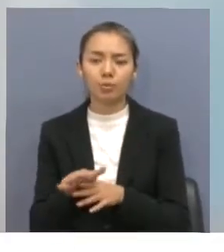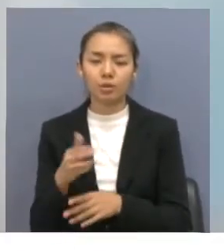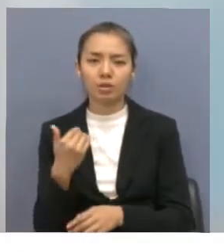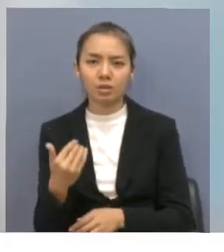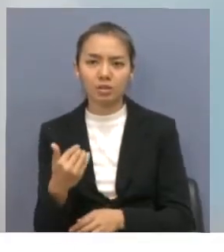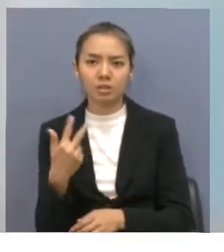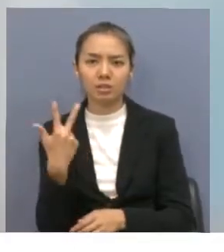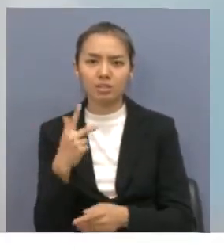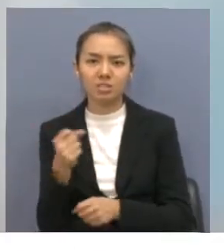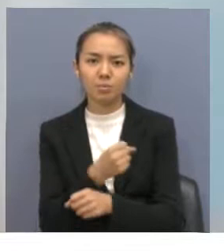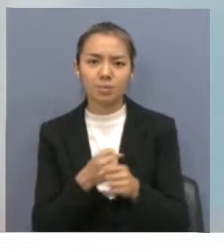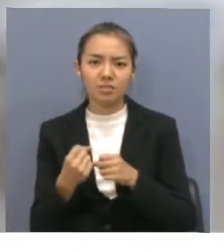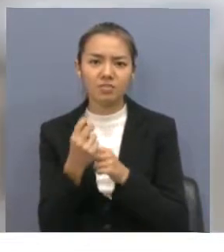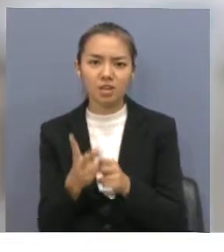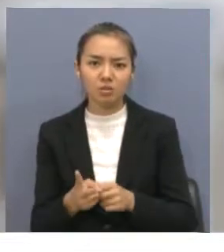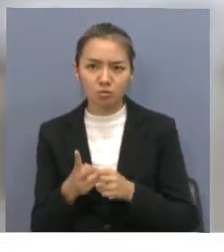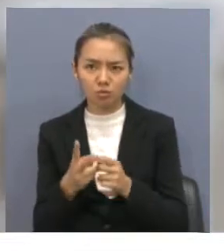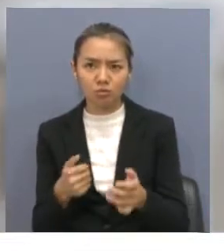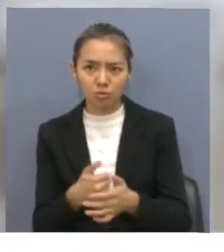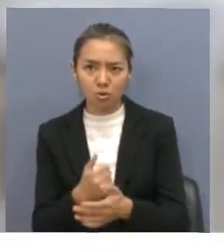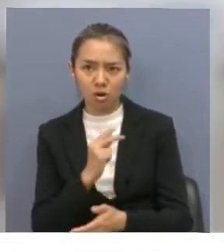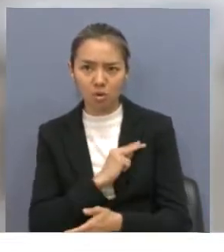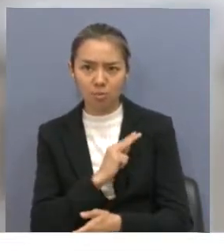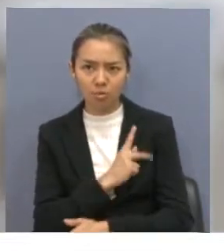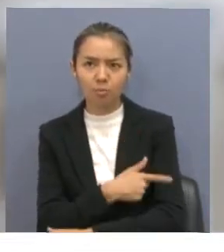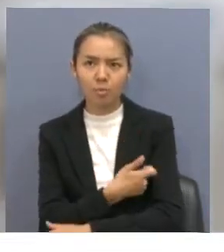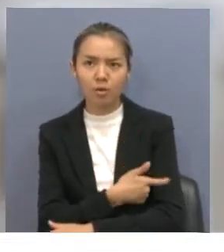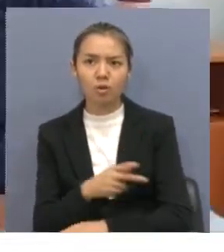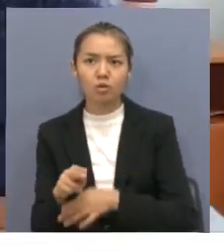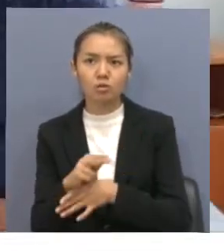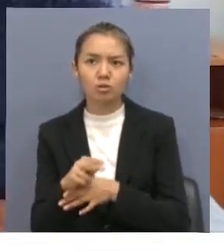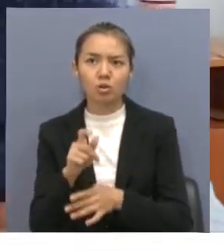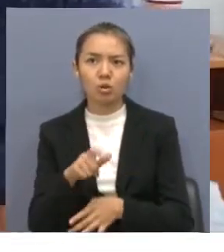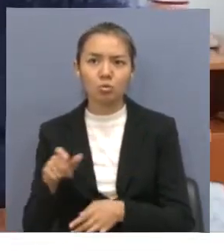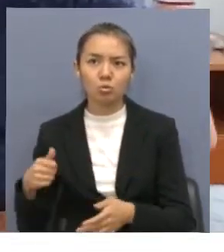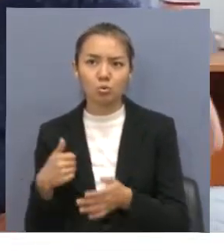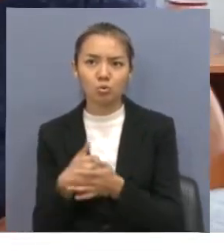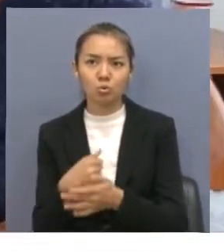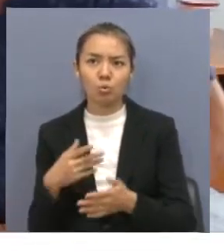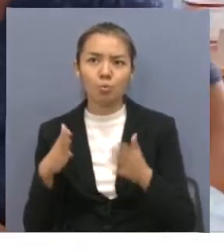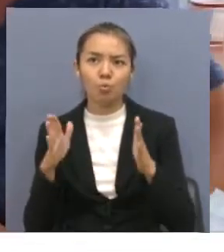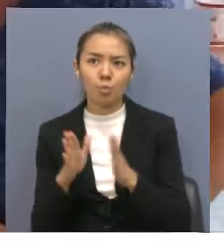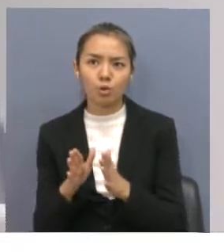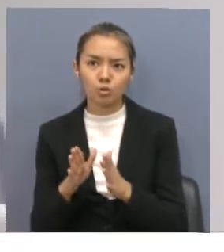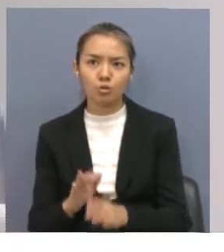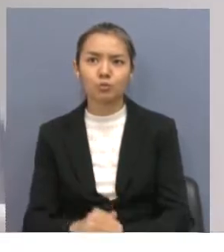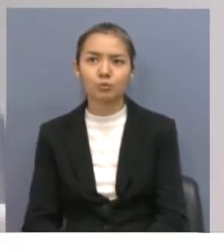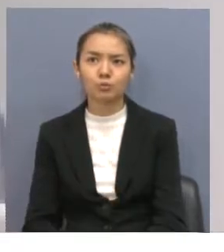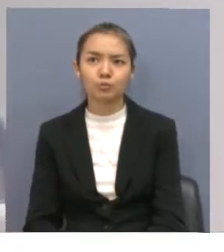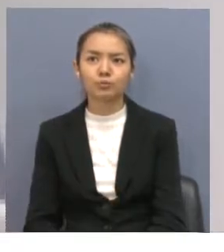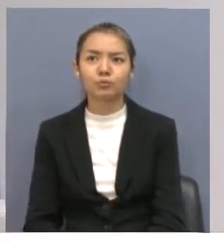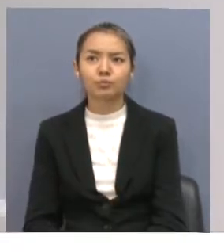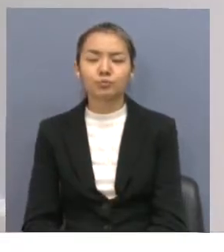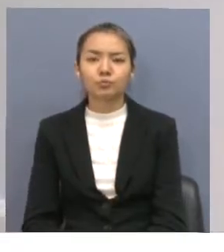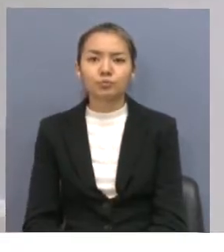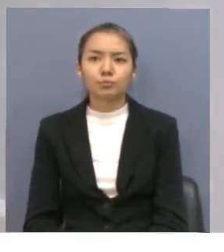олар 3 ауысымда 12 сағаттан жұмыс істейді. Ауруханада ем алып жатқан науқастардың саны едәуір азайған. За данное